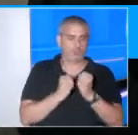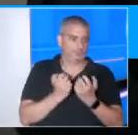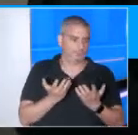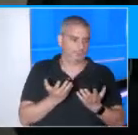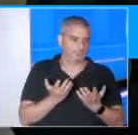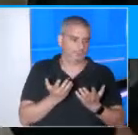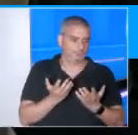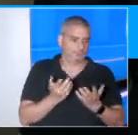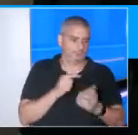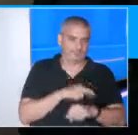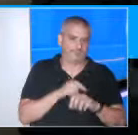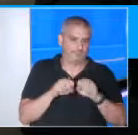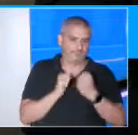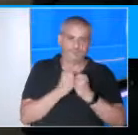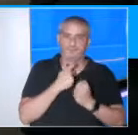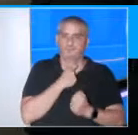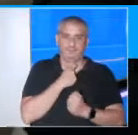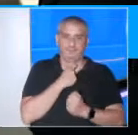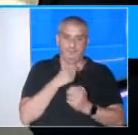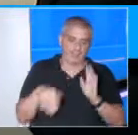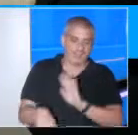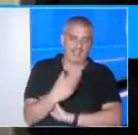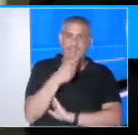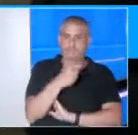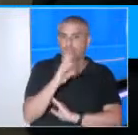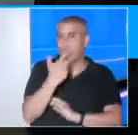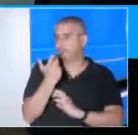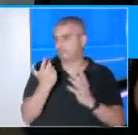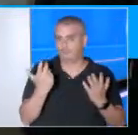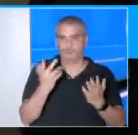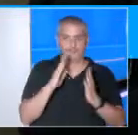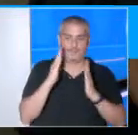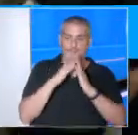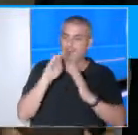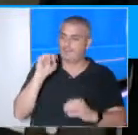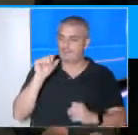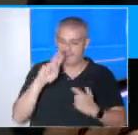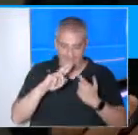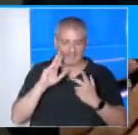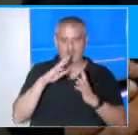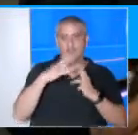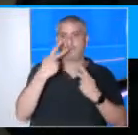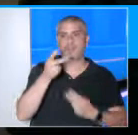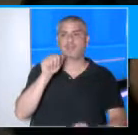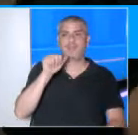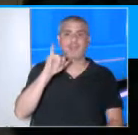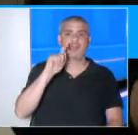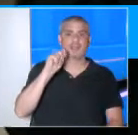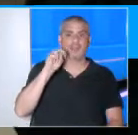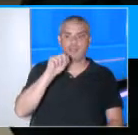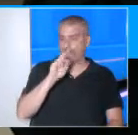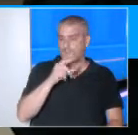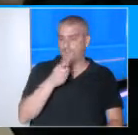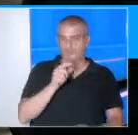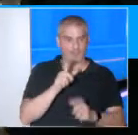בעת משבר או בעת מצוקה להיחלץ משם, אם זה בית מאיר וגם בית החולים איתנים. יש שם טענות